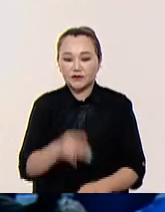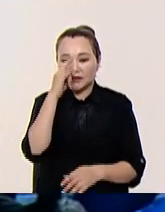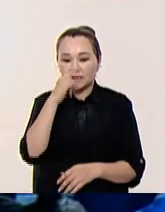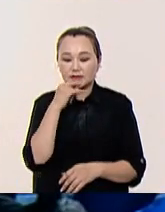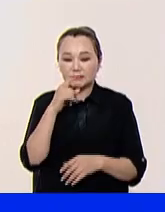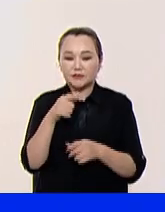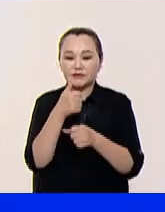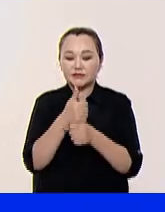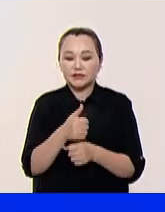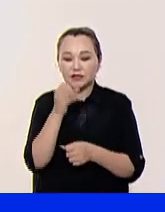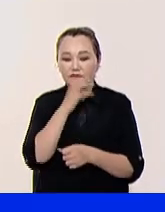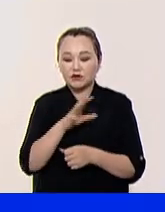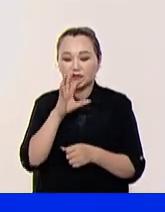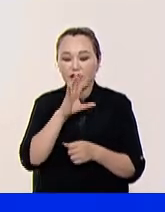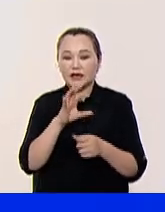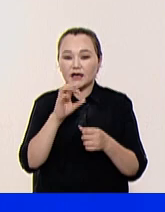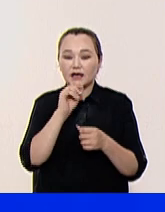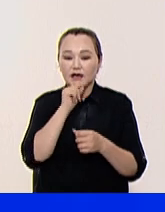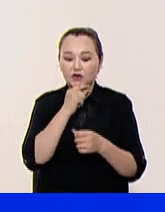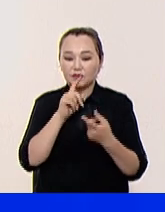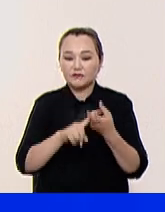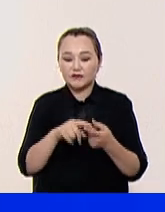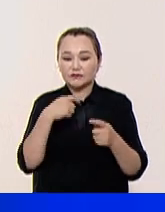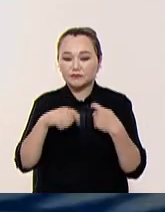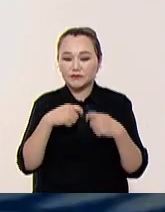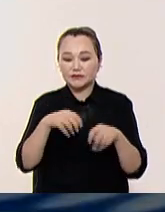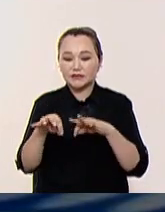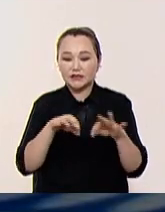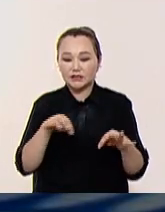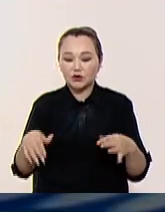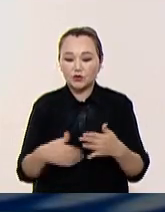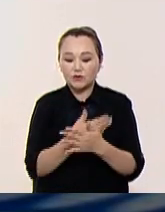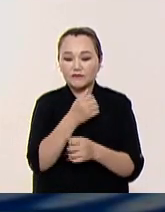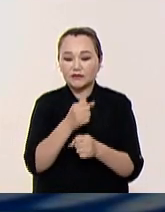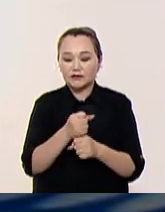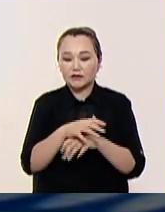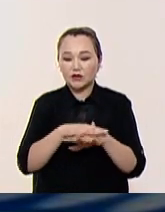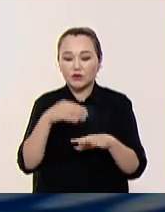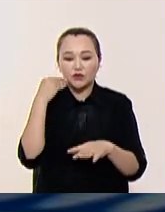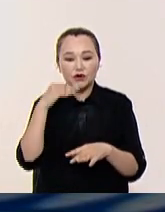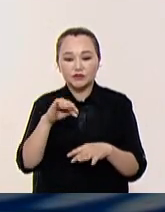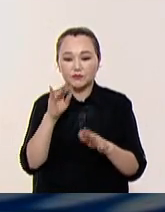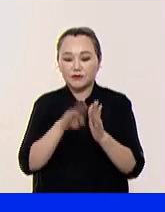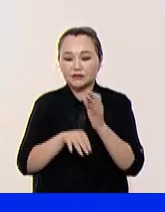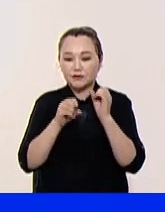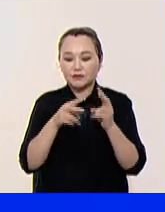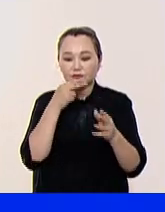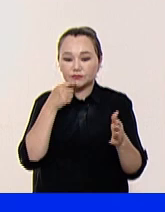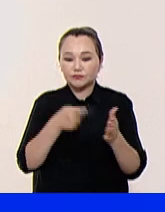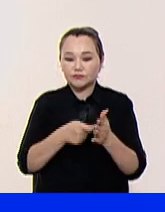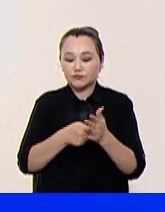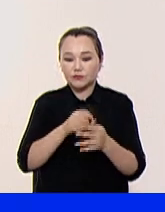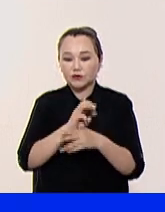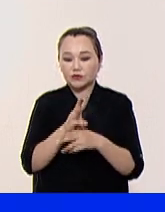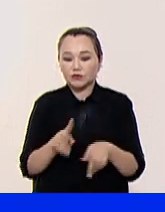Қазақстан президенті Еуразиялық экономикалық одақ аясындағы сауда стратегиясын жаңарту, халықты сапалы әрі қауіпсіз азық-түлікпен қамтамасыз